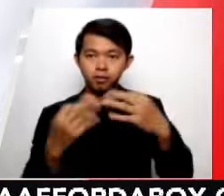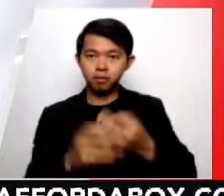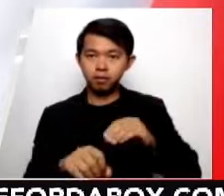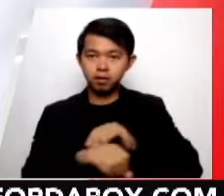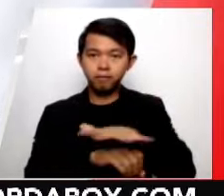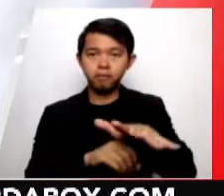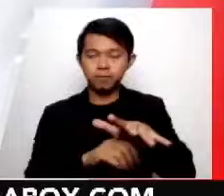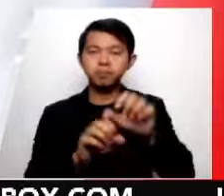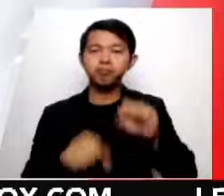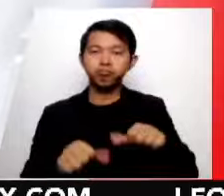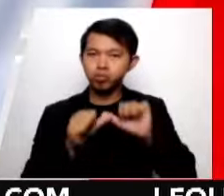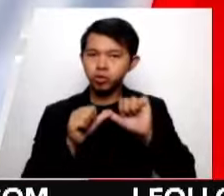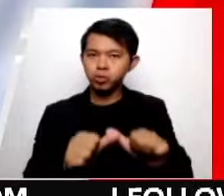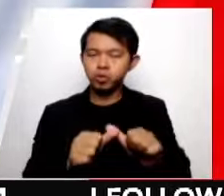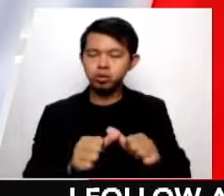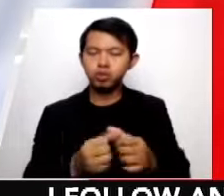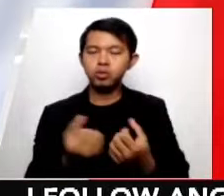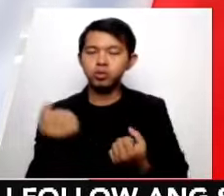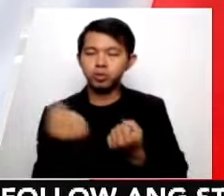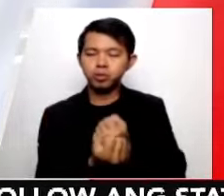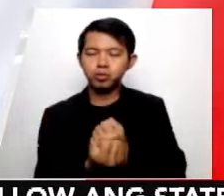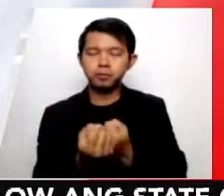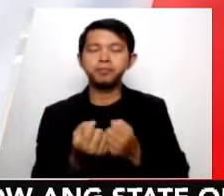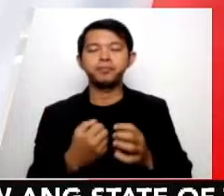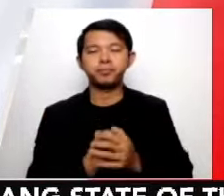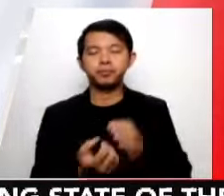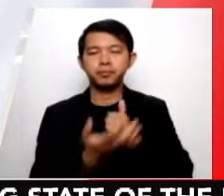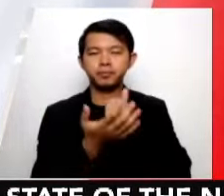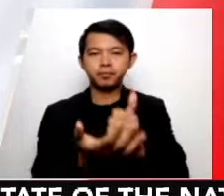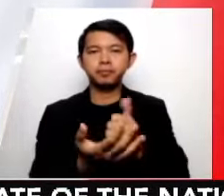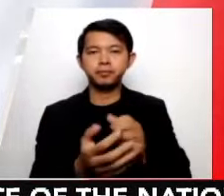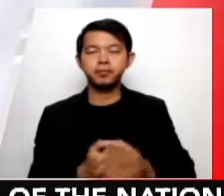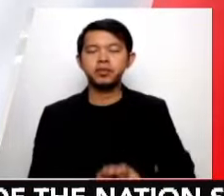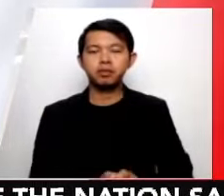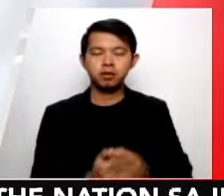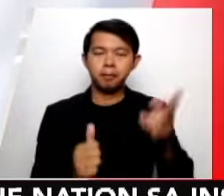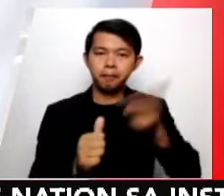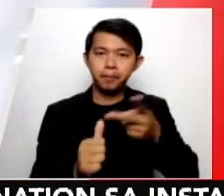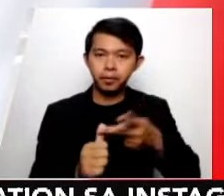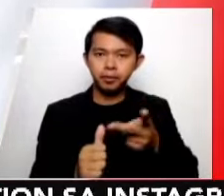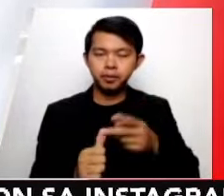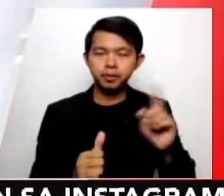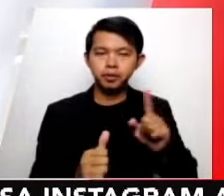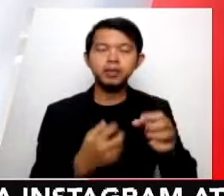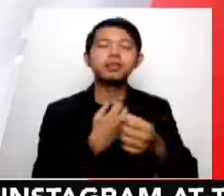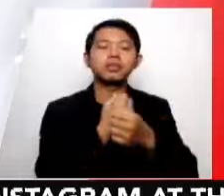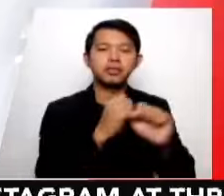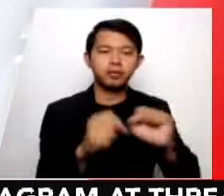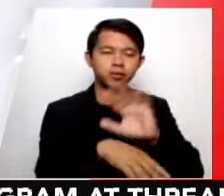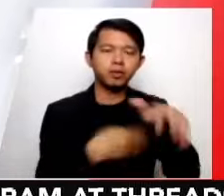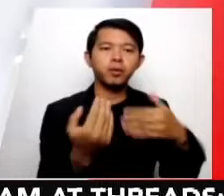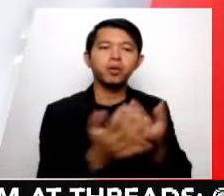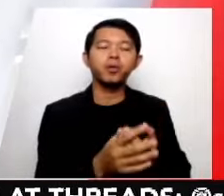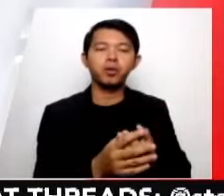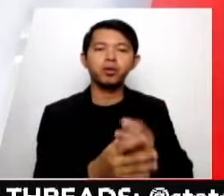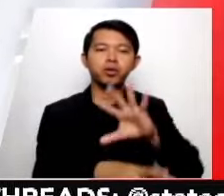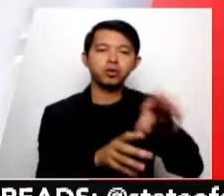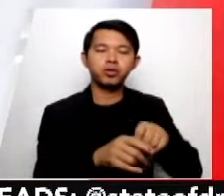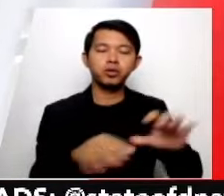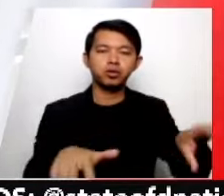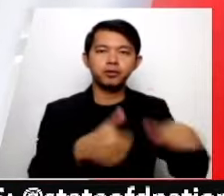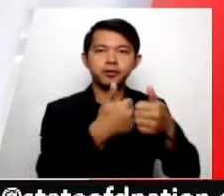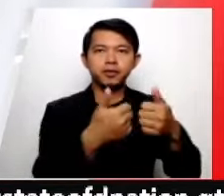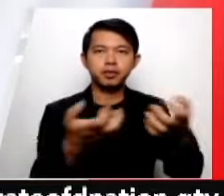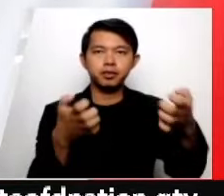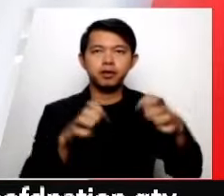sila magpapaabot ng tulong. Iginiit ng grupo na prioridad nito ang kaligtasan ng mga kalahok sa event. Isa raw itong paalala sa